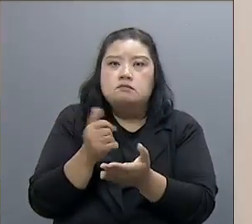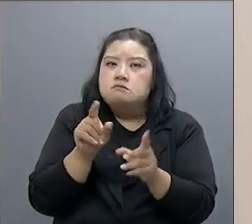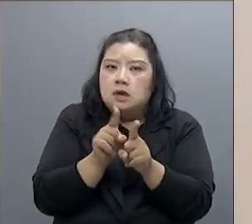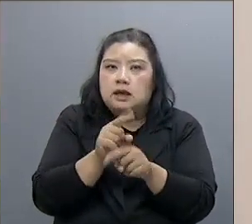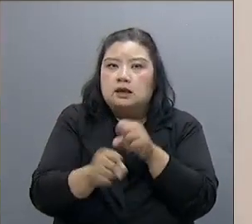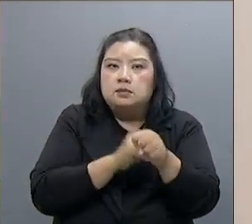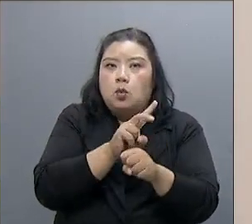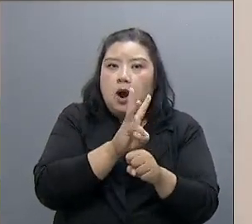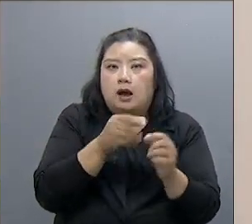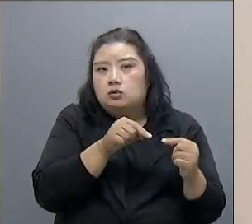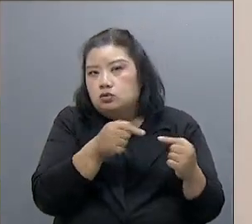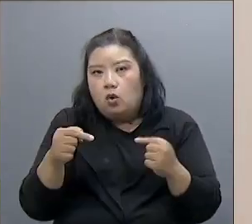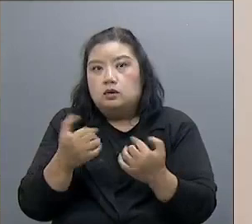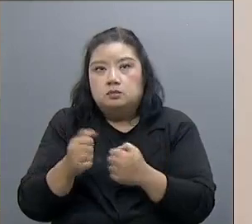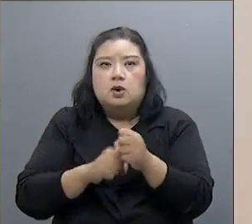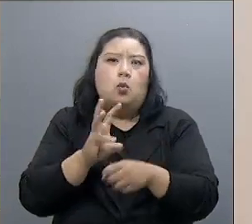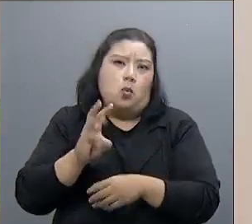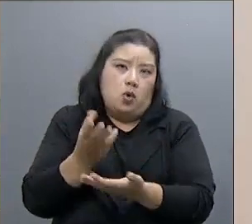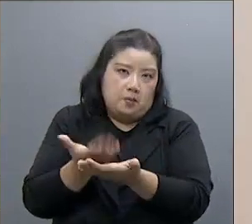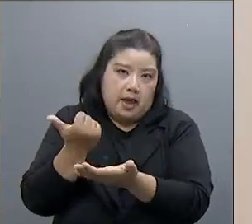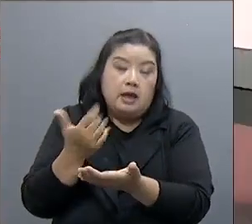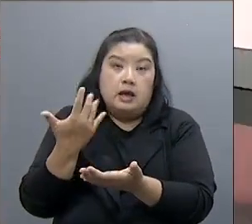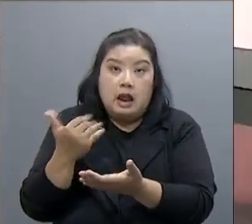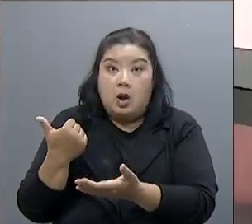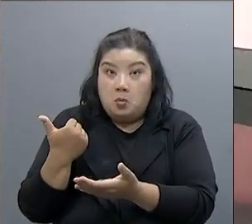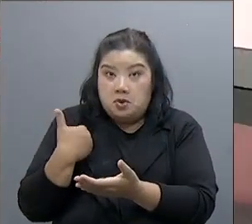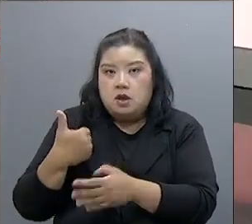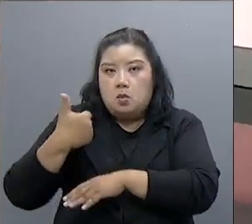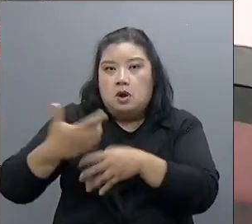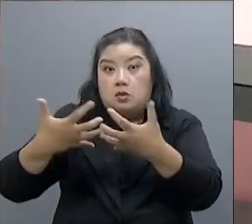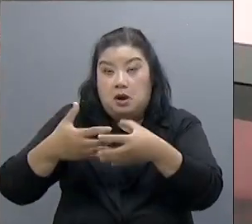าทางด้านราคาครับที่ต้องแข่งขันกับผู้เลี้ยงรายใหญ่ในประเทศครับ ค่ะขอบคุณค่ะ